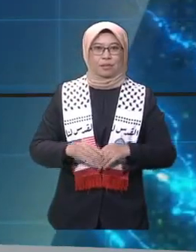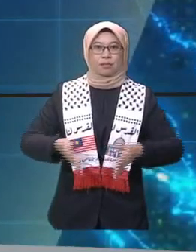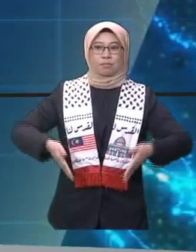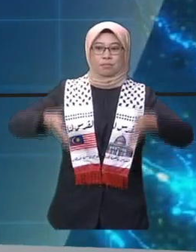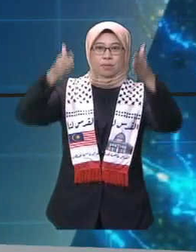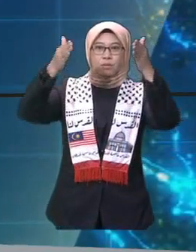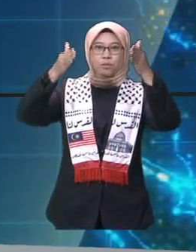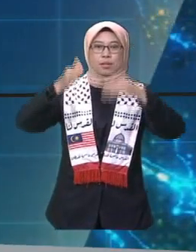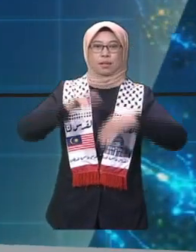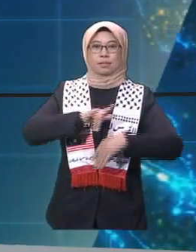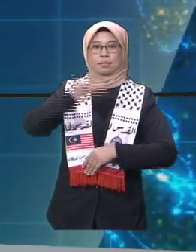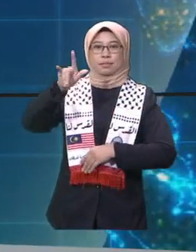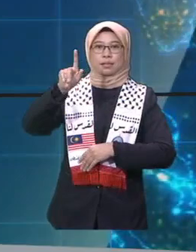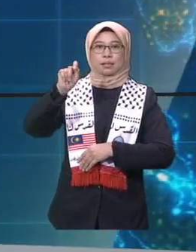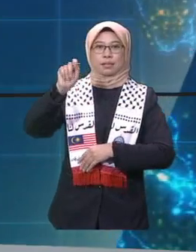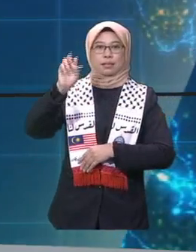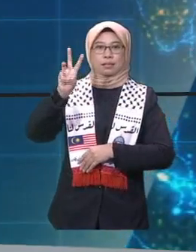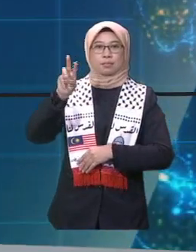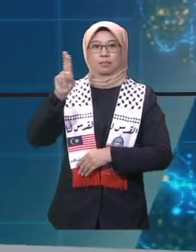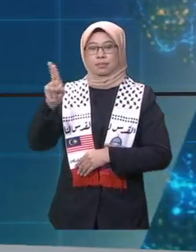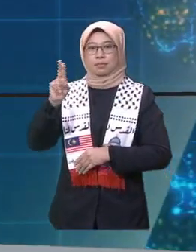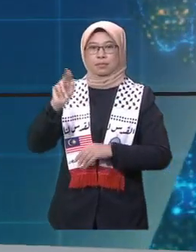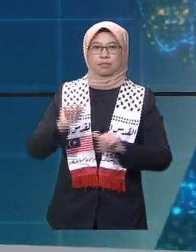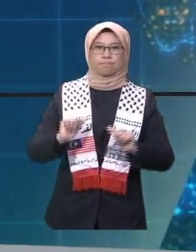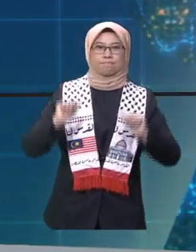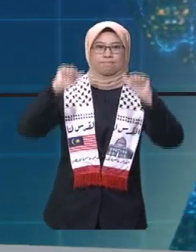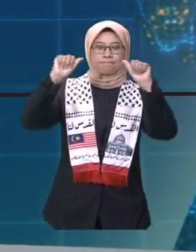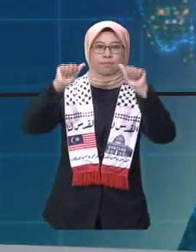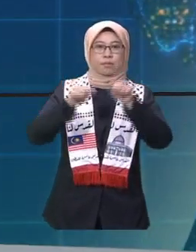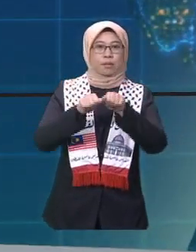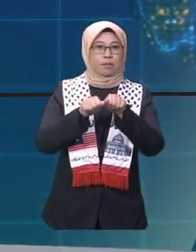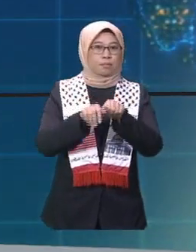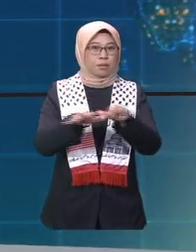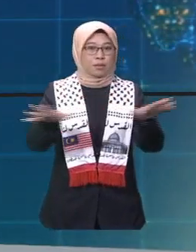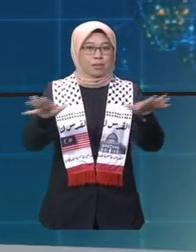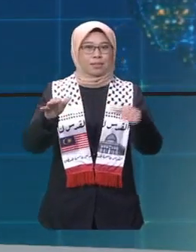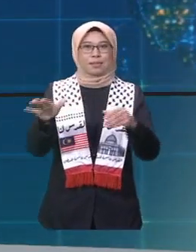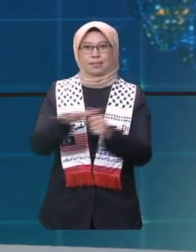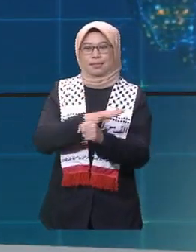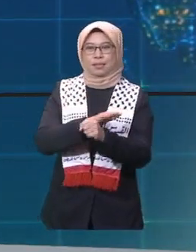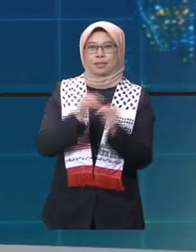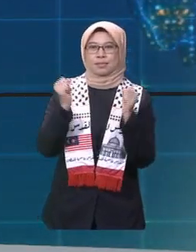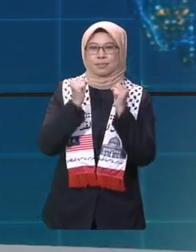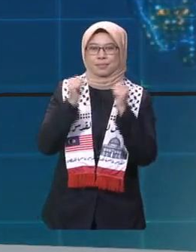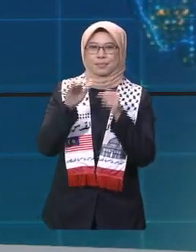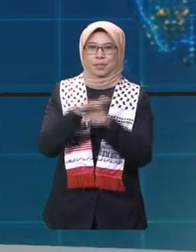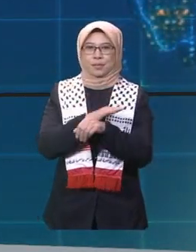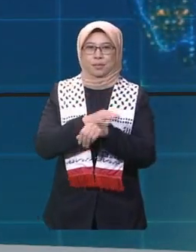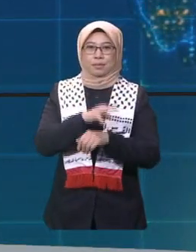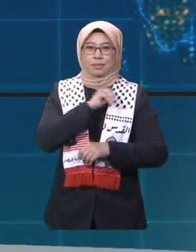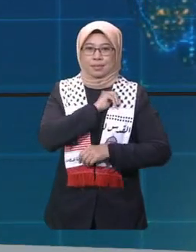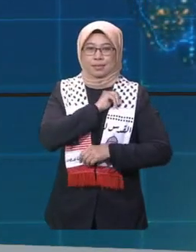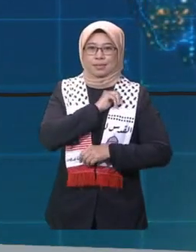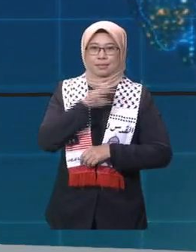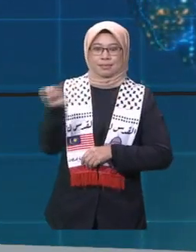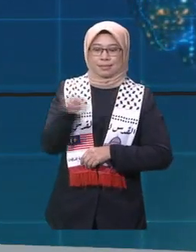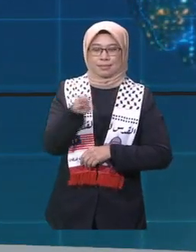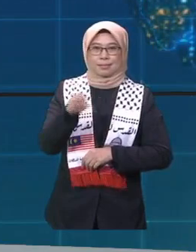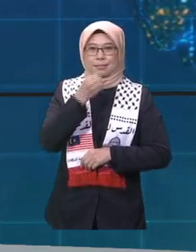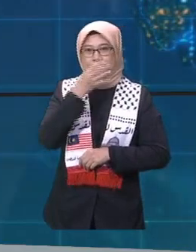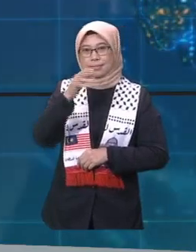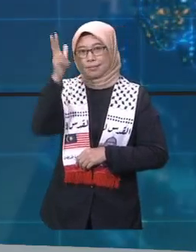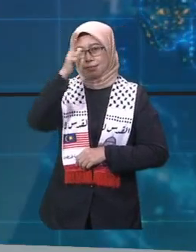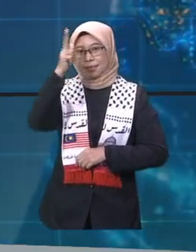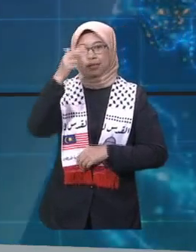Bangunan lapangan terbang Tawau akan dinaik taraf menjadi lebih luas dan lengkap dengan pendingin hawa penuh. Menteri Pengangkutan Anthony Luke